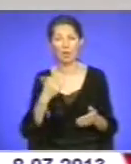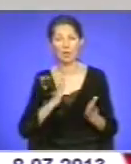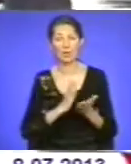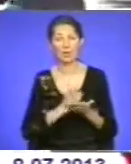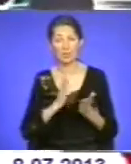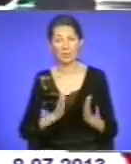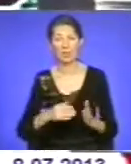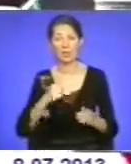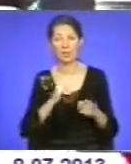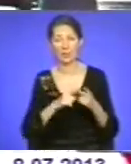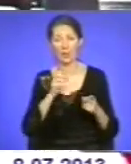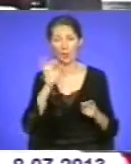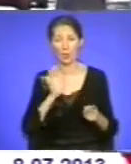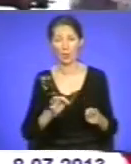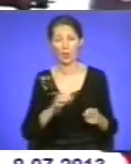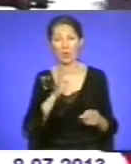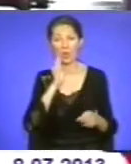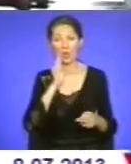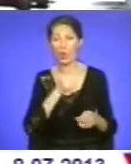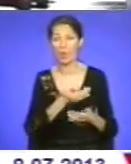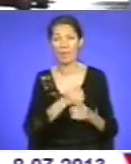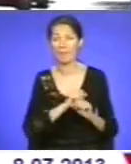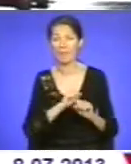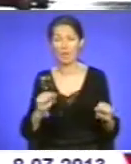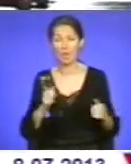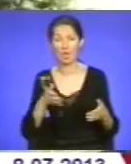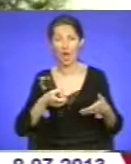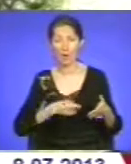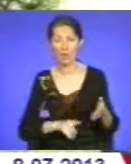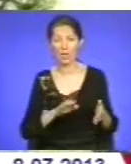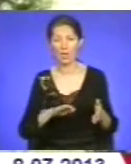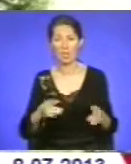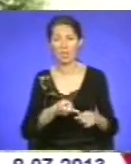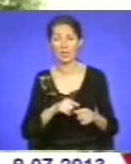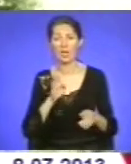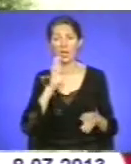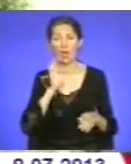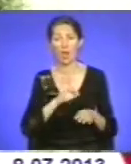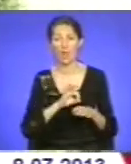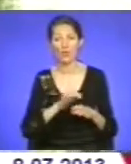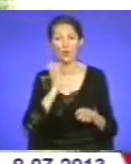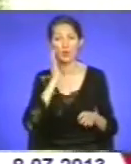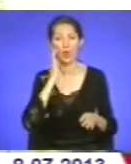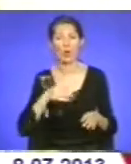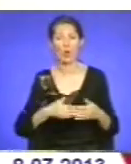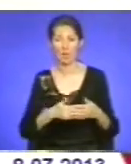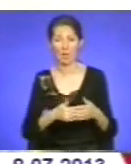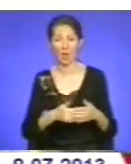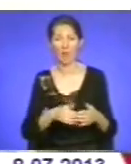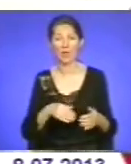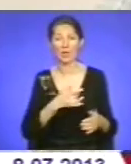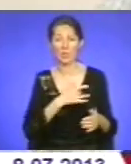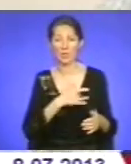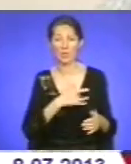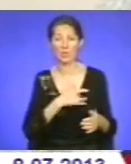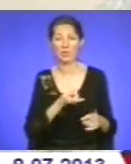що страждають на захворювання серцевої, ендокринної систем та цукровий діабет, яким протипоказано вагітніти та народжувати.